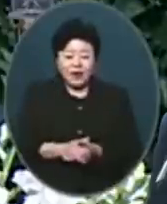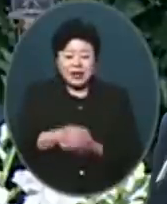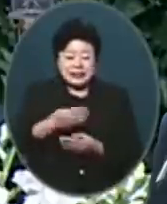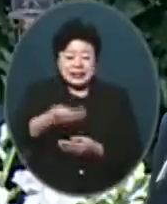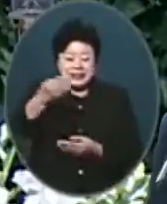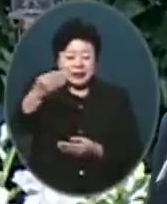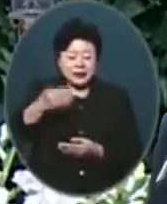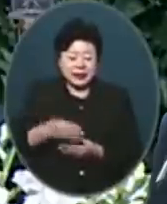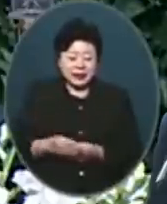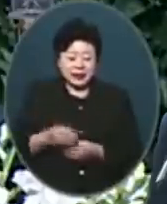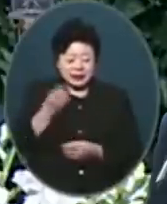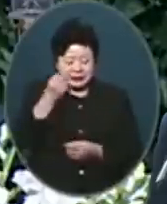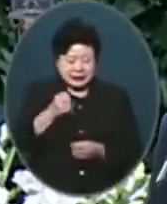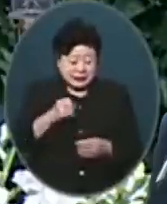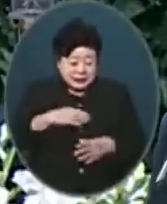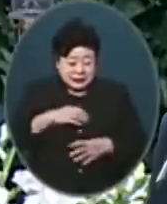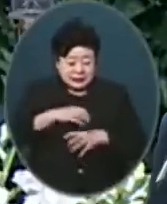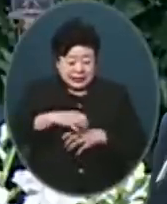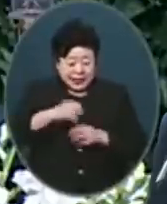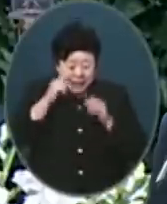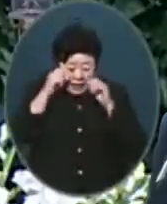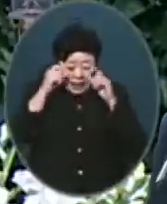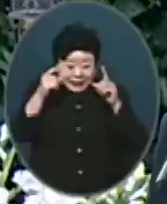4차원의 신령한 세계를 깨달아야